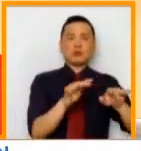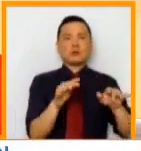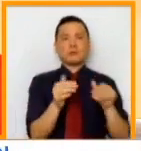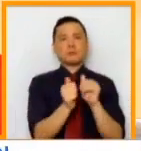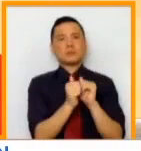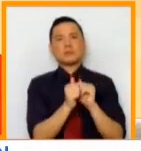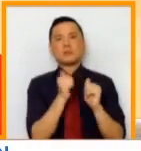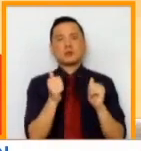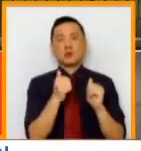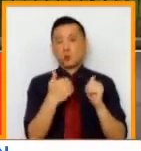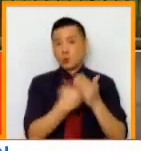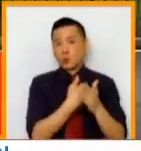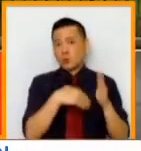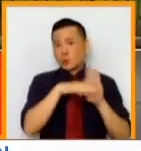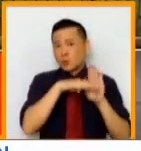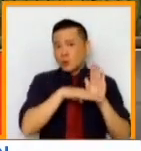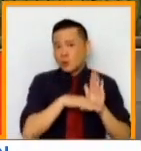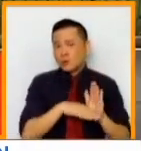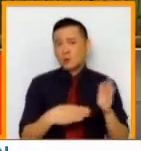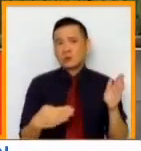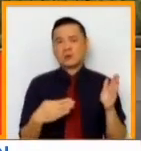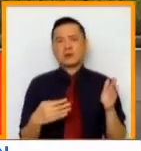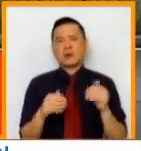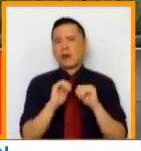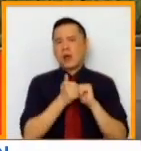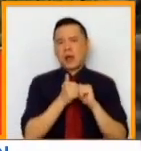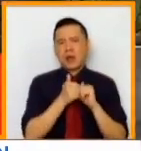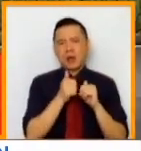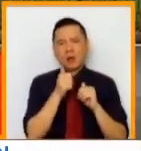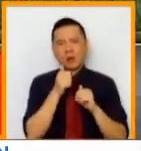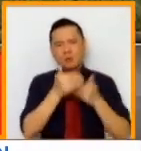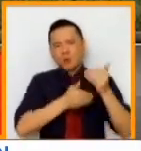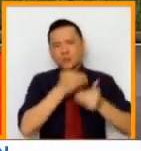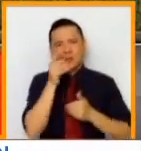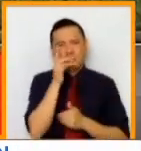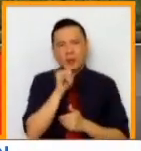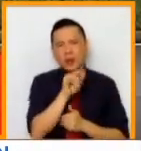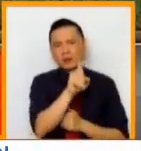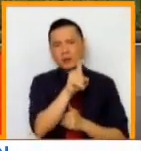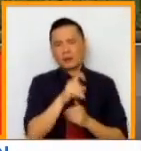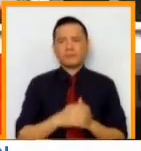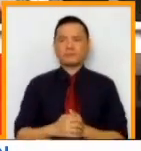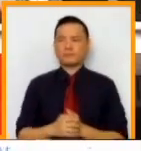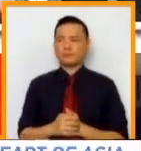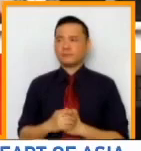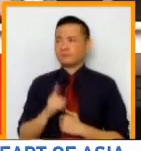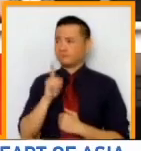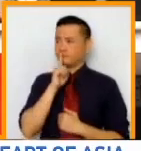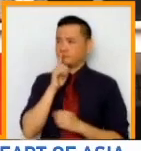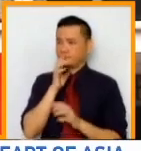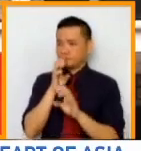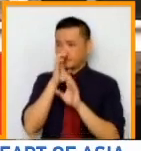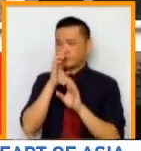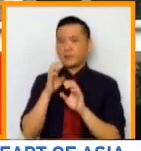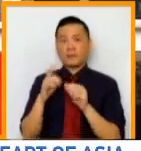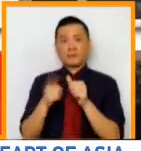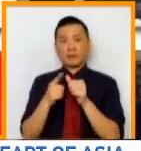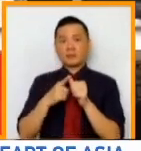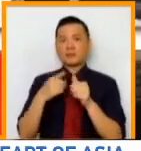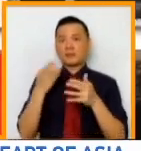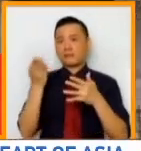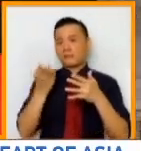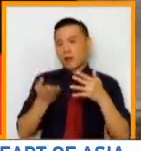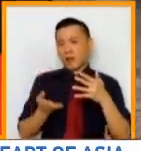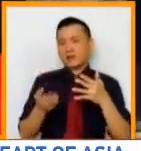po gagawin na pag-file ng COC? Very strict po tayo sa pag-file ng COC. No? Lilimitahan natin yung